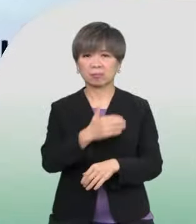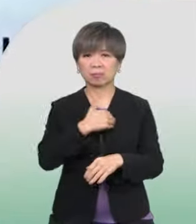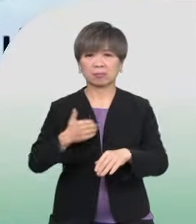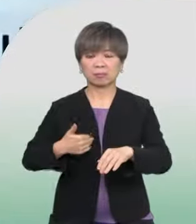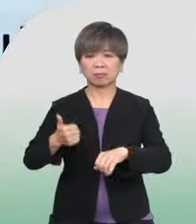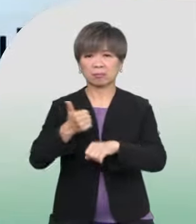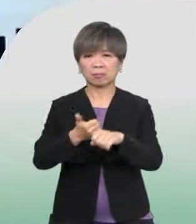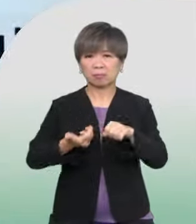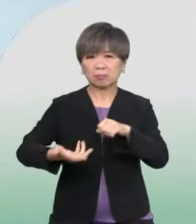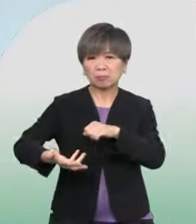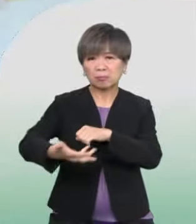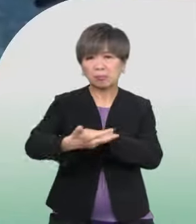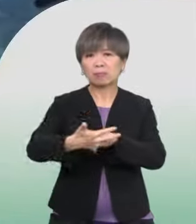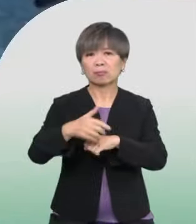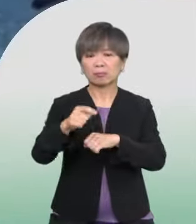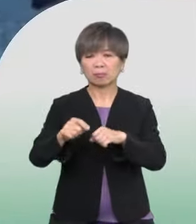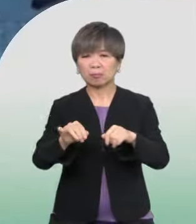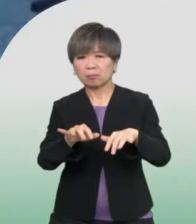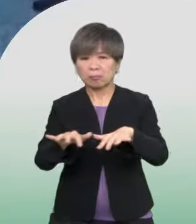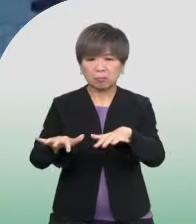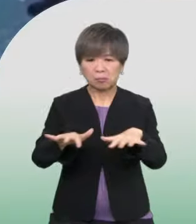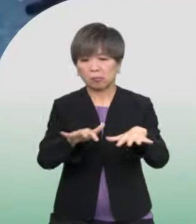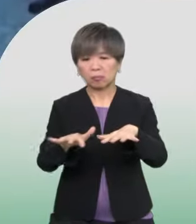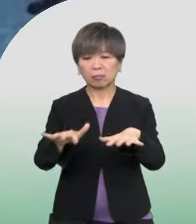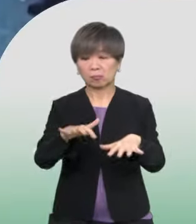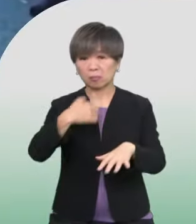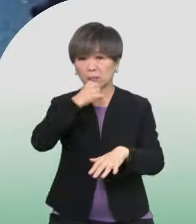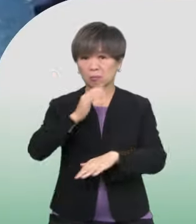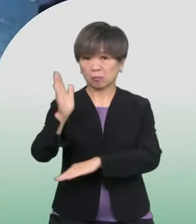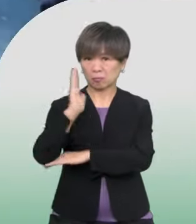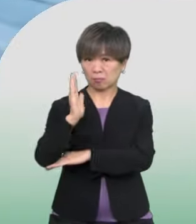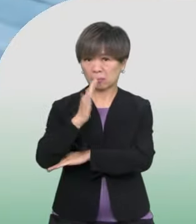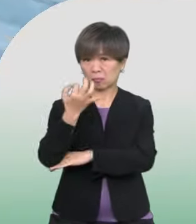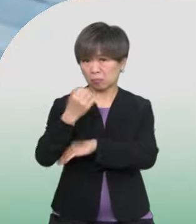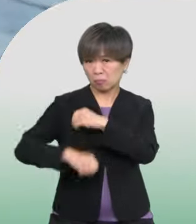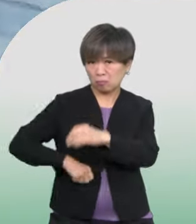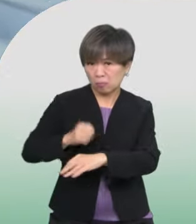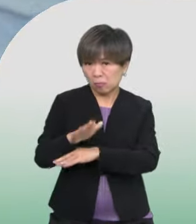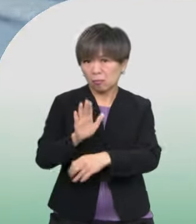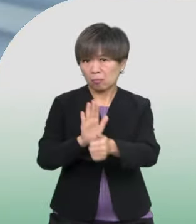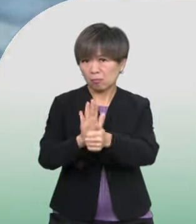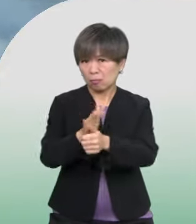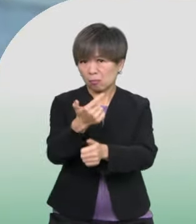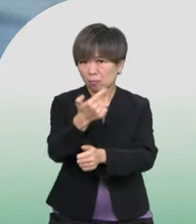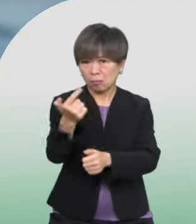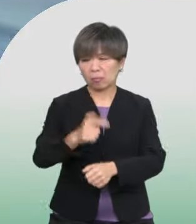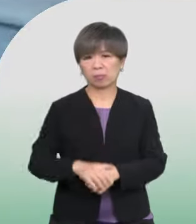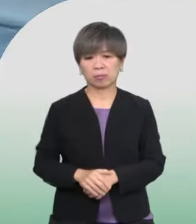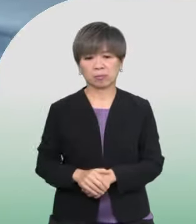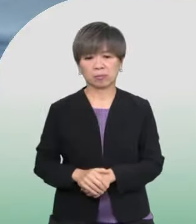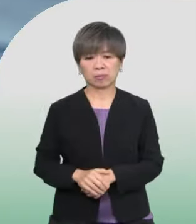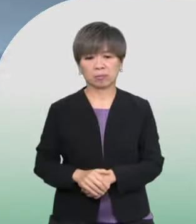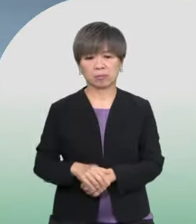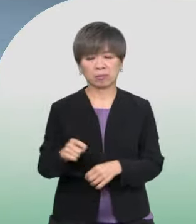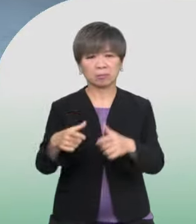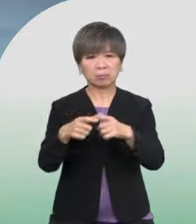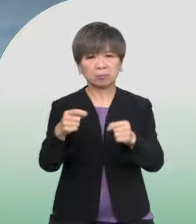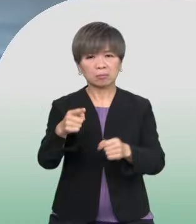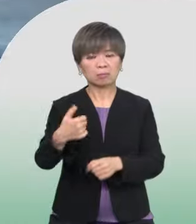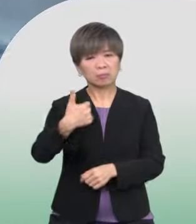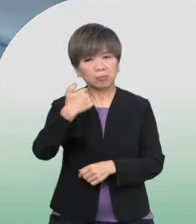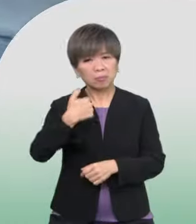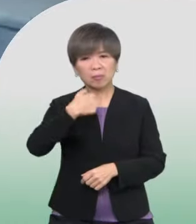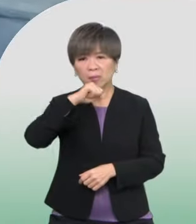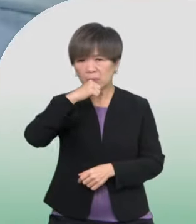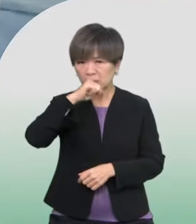岛提通退完政府马上个捐款捐很多啊，所以他很感谢，很感